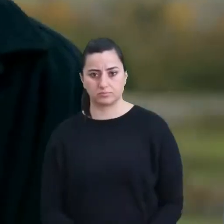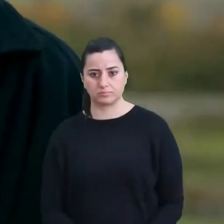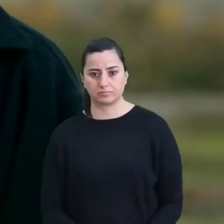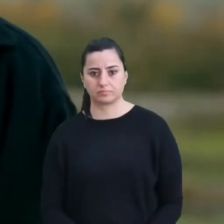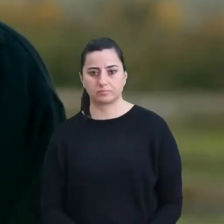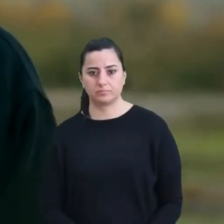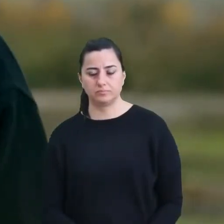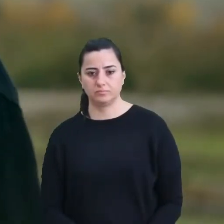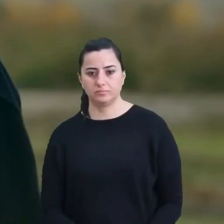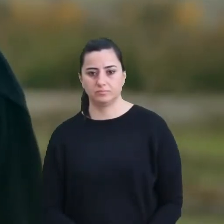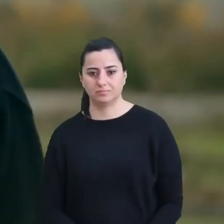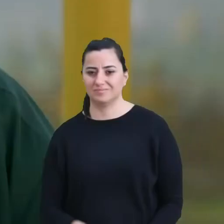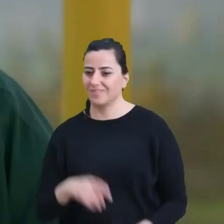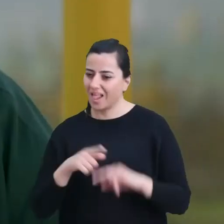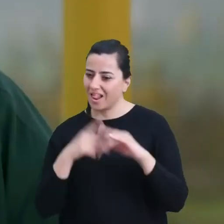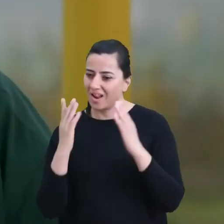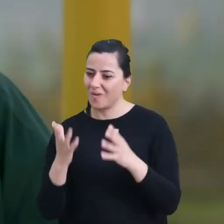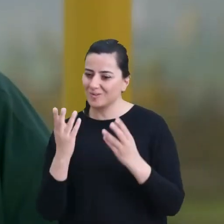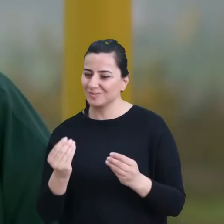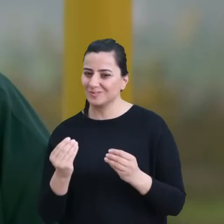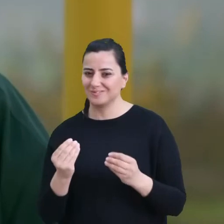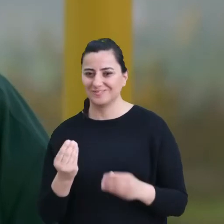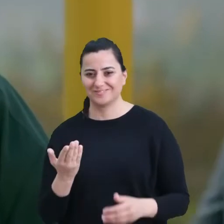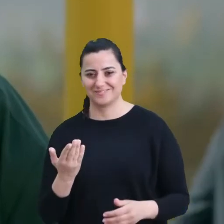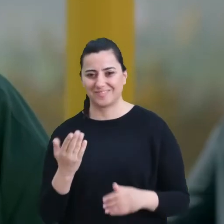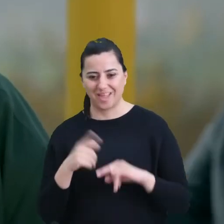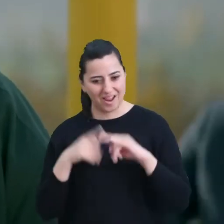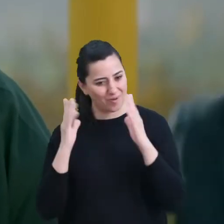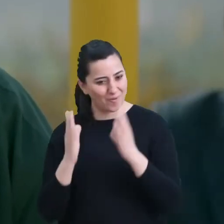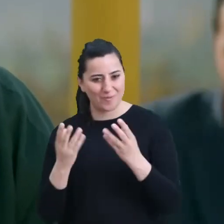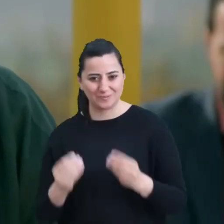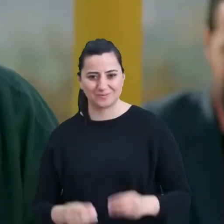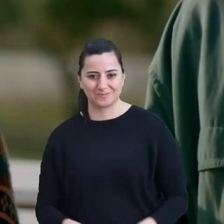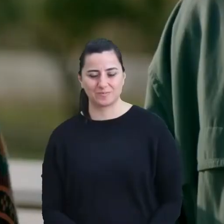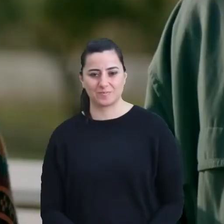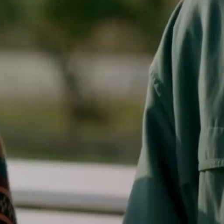Sabahattin başını eğip pompaya gitti. Helal olsun lan sana Cemil. Helal olsun sana be.